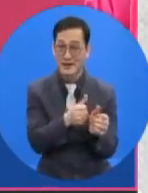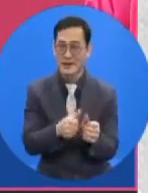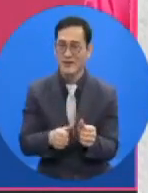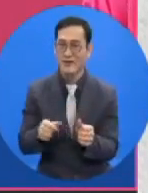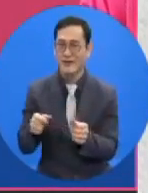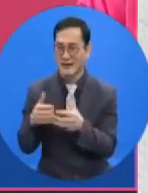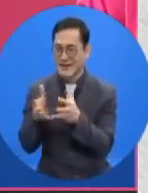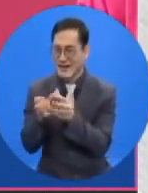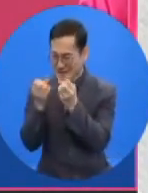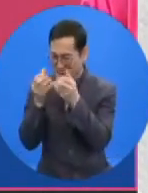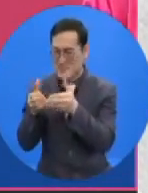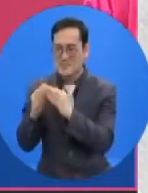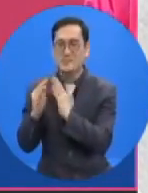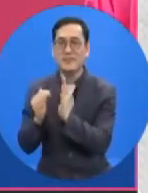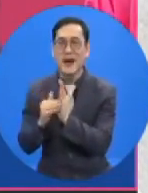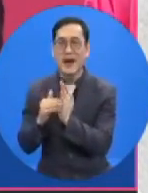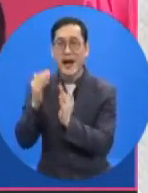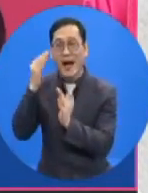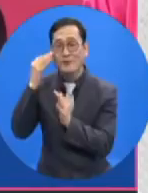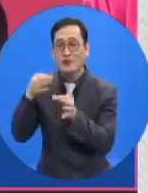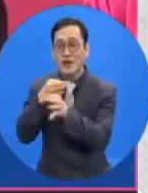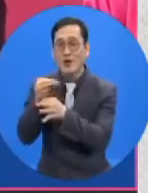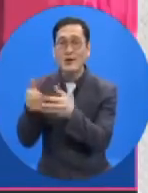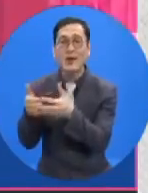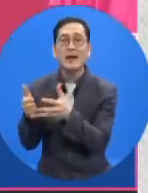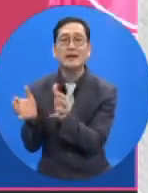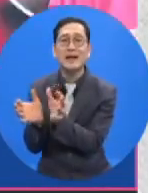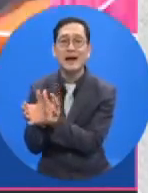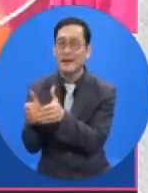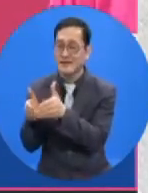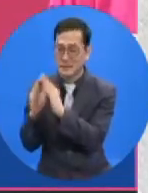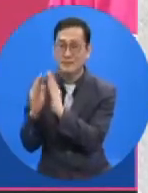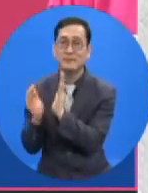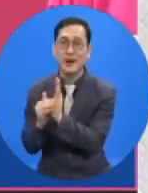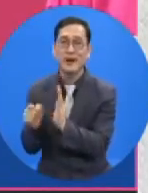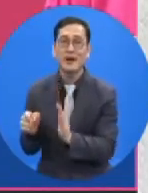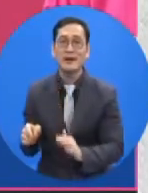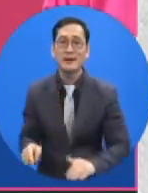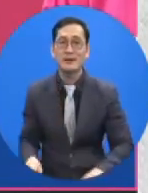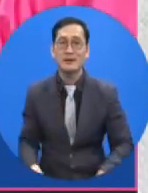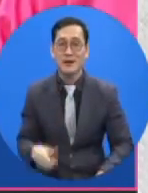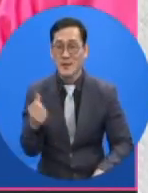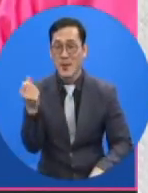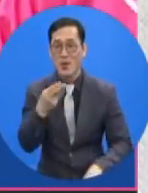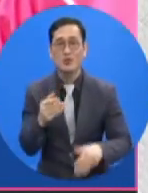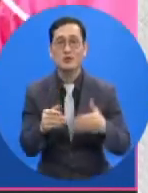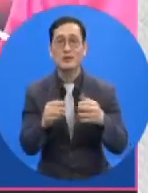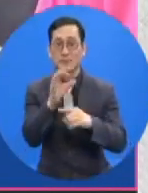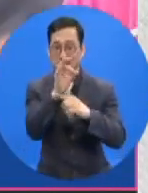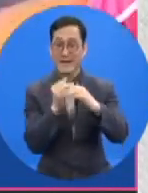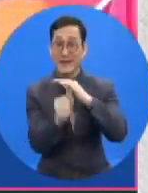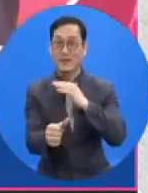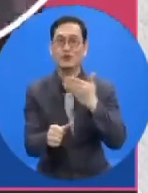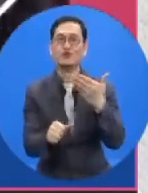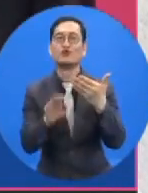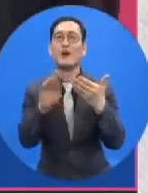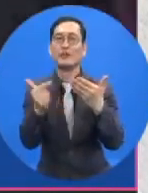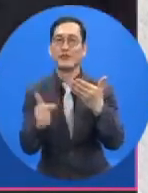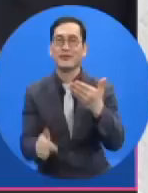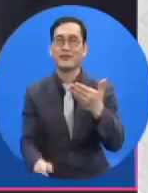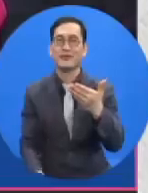우리가 지금 이은재 의원들을 홍보를 해주고 있는 셈입니다만은. 그래서 그 9번을 받았나 봐요, 9번을. 그래서 2번이